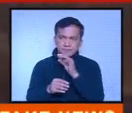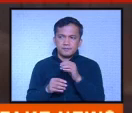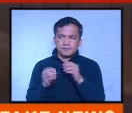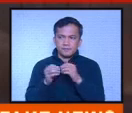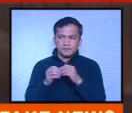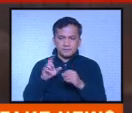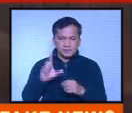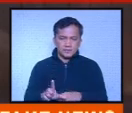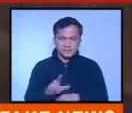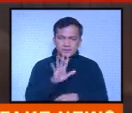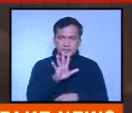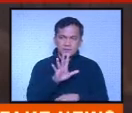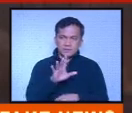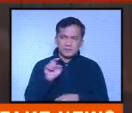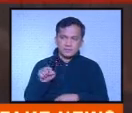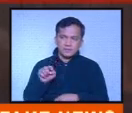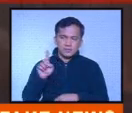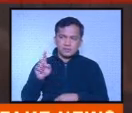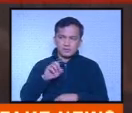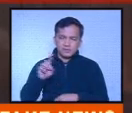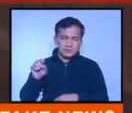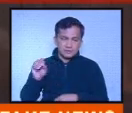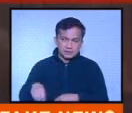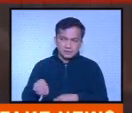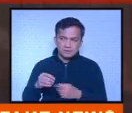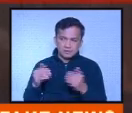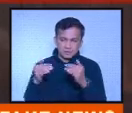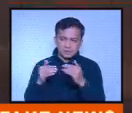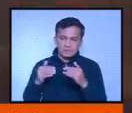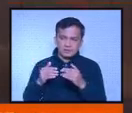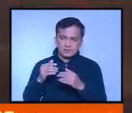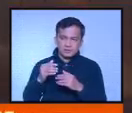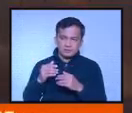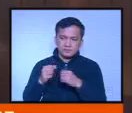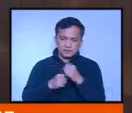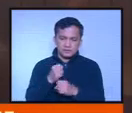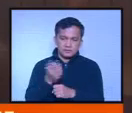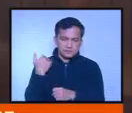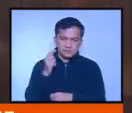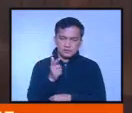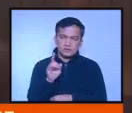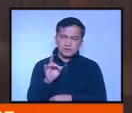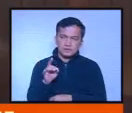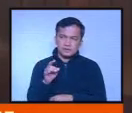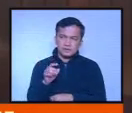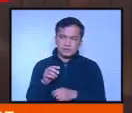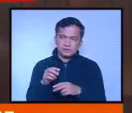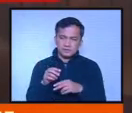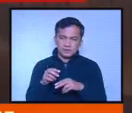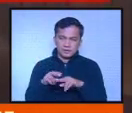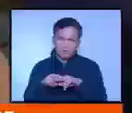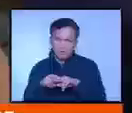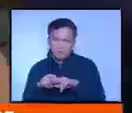Pilipino. Mas mababa yan sa 5.1% sa kaparehong panahon noong 2018.